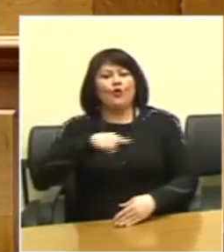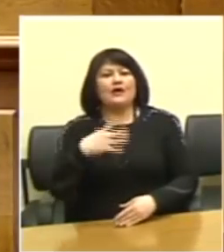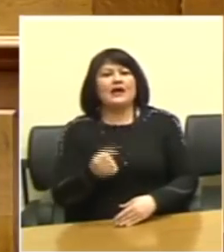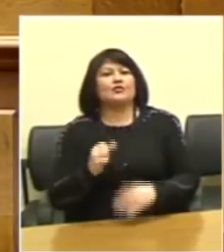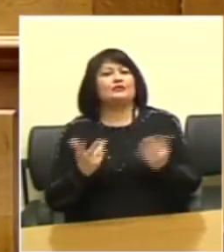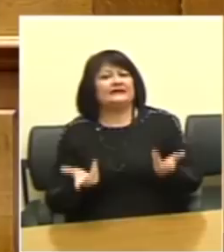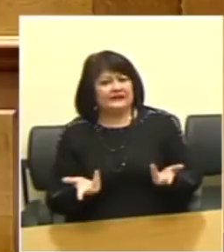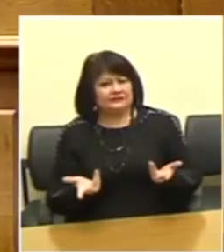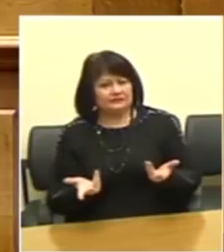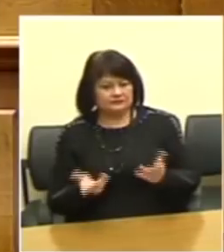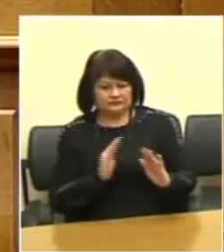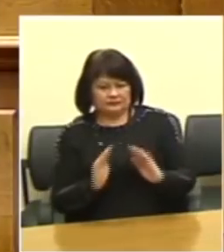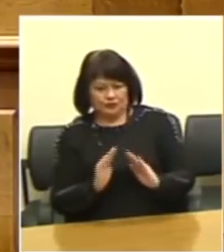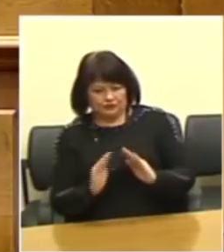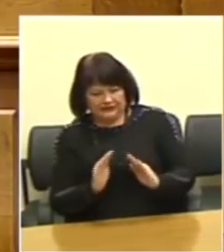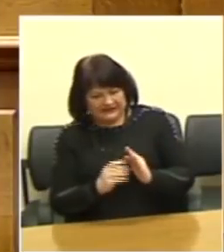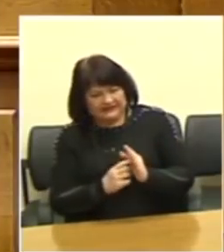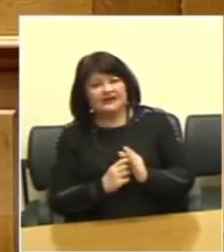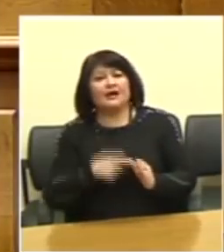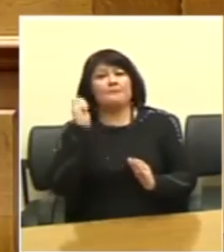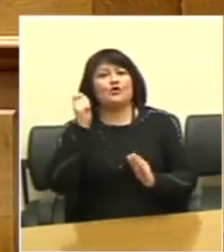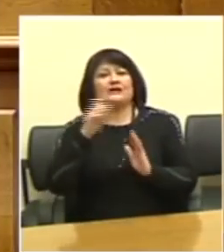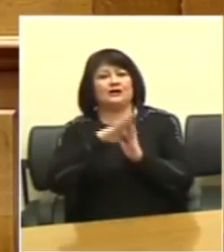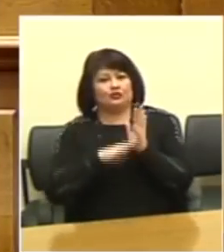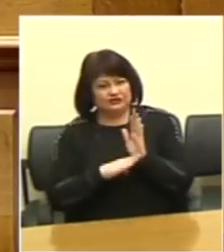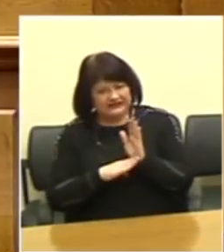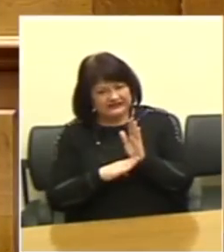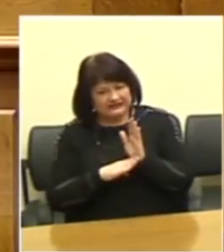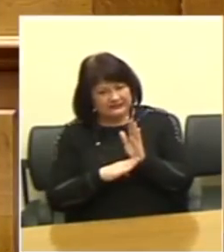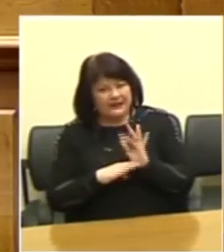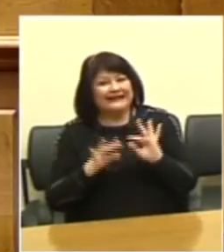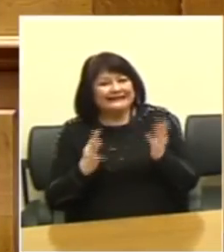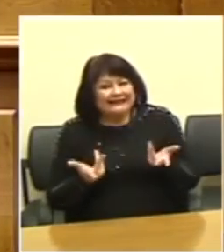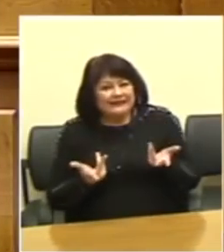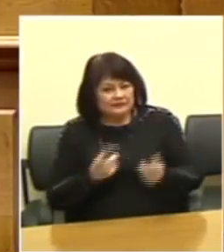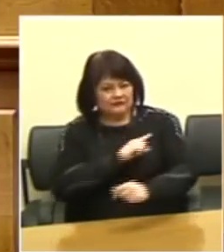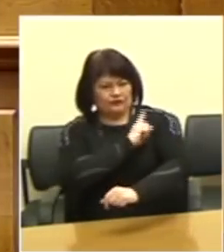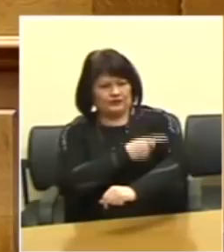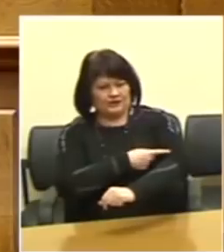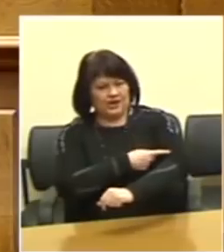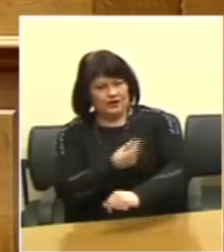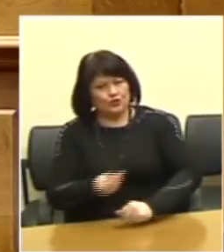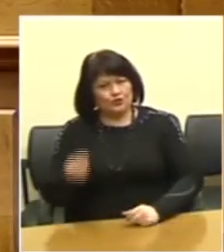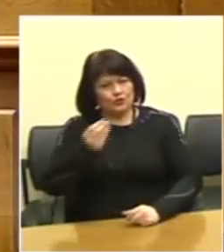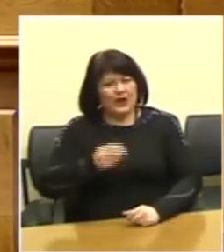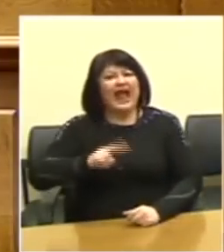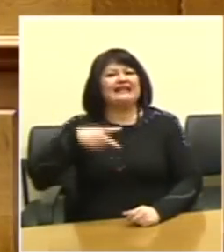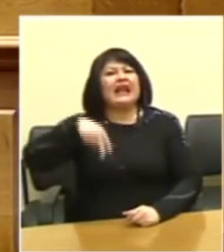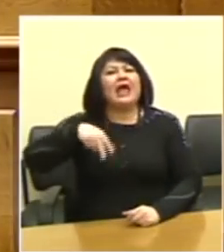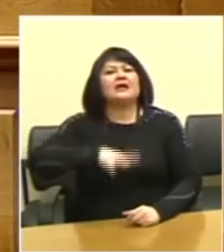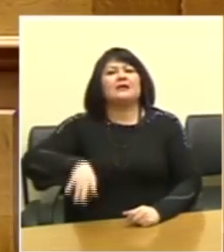ένα θωρακισμένο πολιτικό σύστημα πιο ικανό να υλοποιεί την αντιλαϊκή